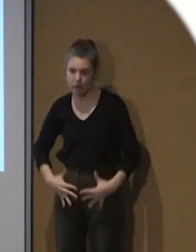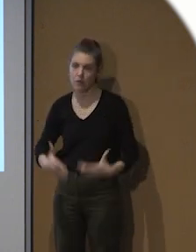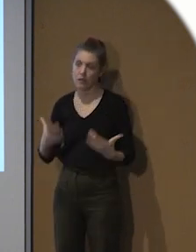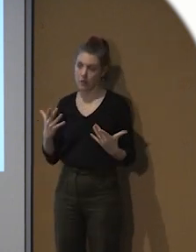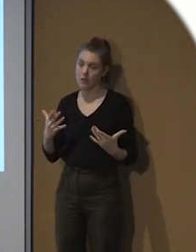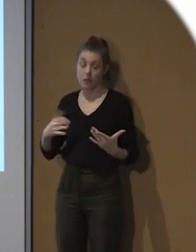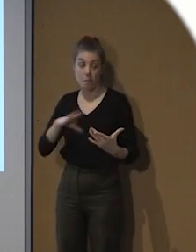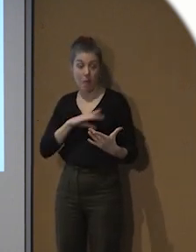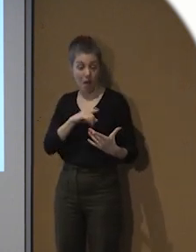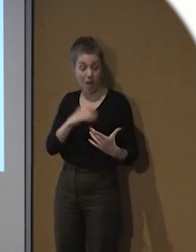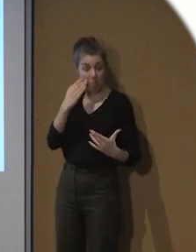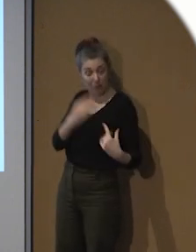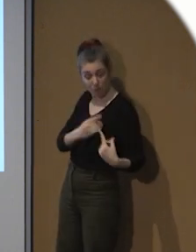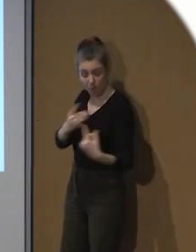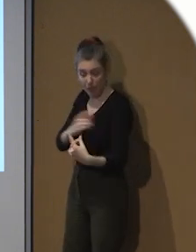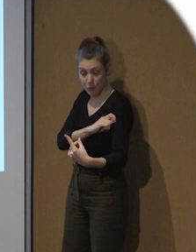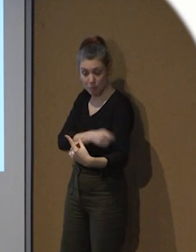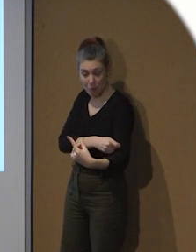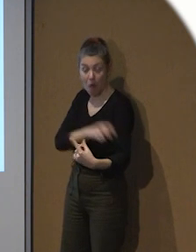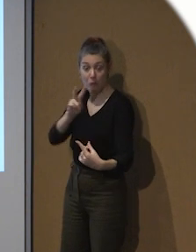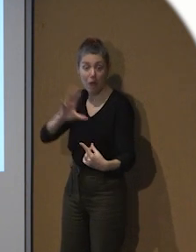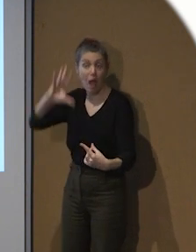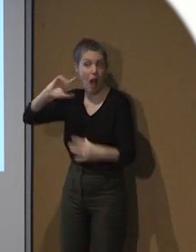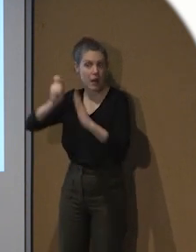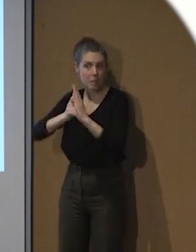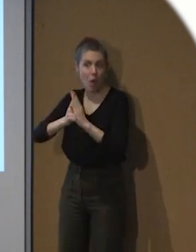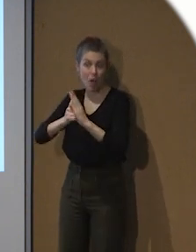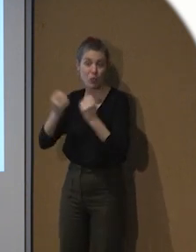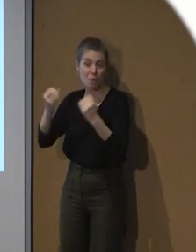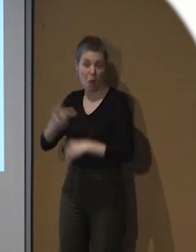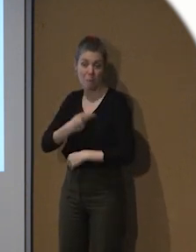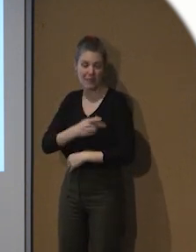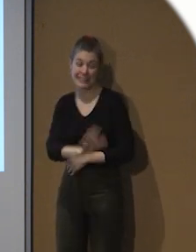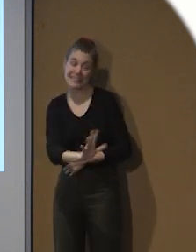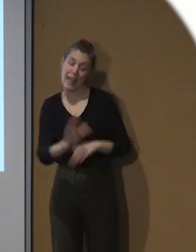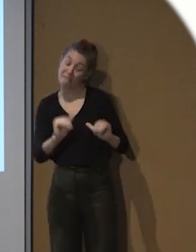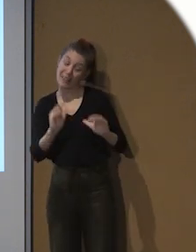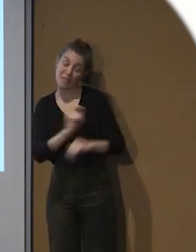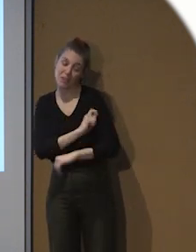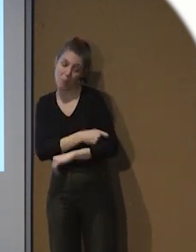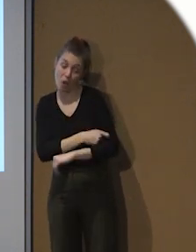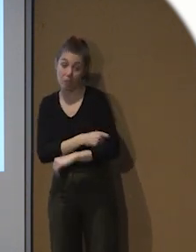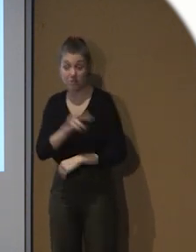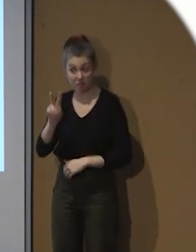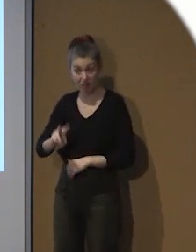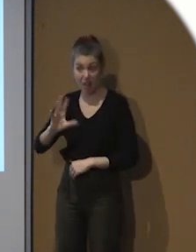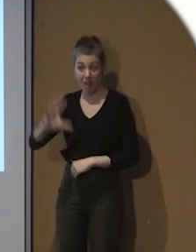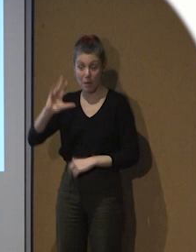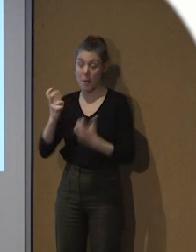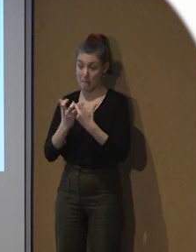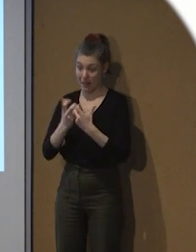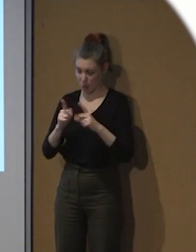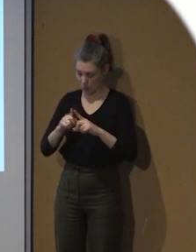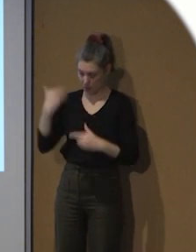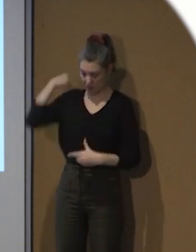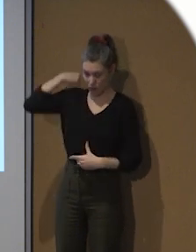les maladies rhumatismales n'a pas toujours été conseillée, bien au contraire. Elle a été contre-indiquée à un moment donné, comme la scoliose, comme